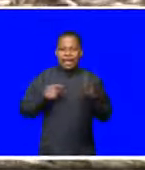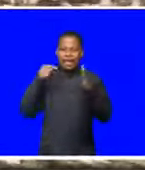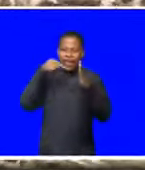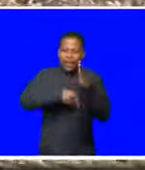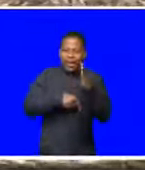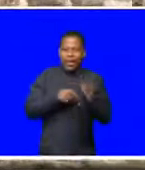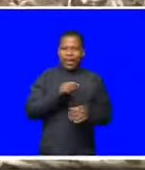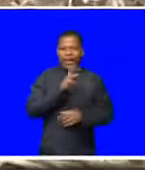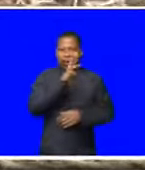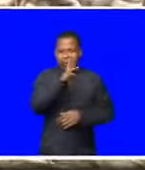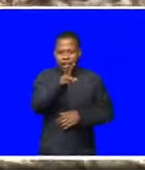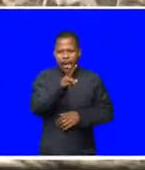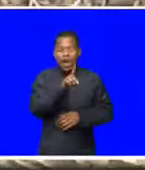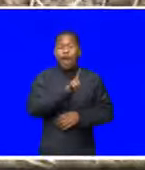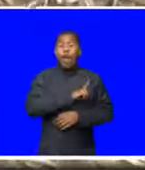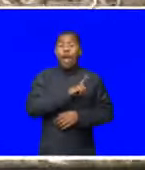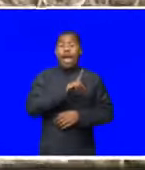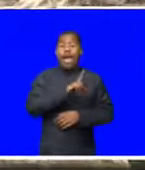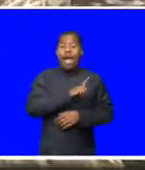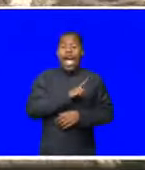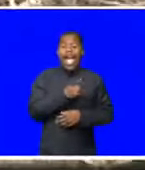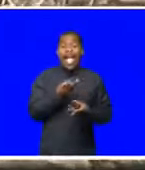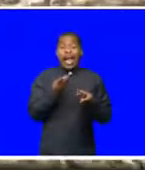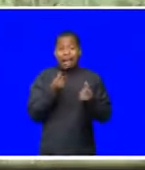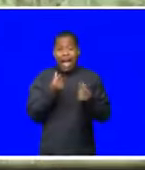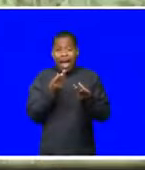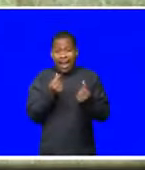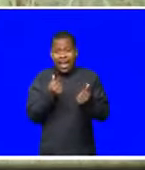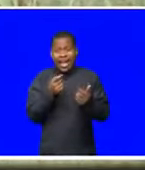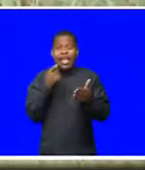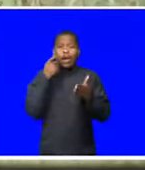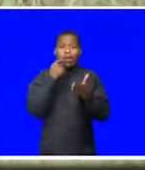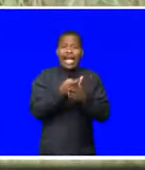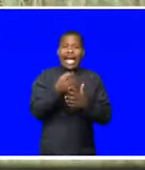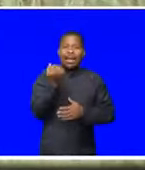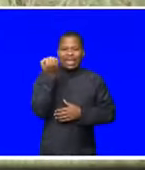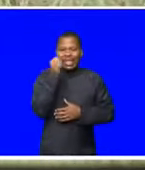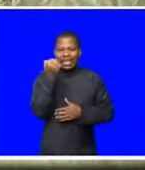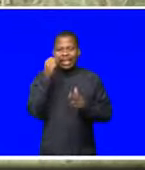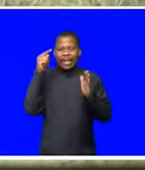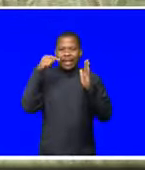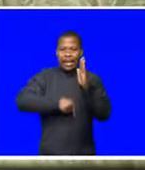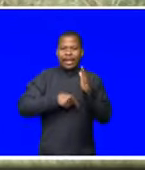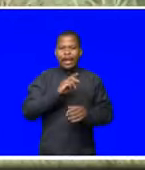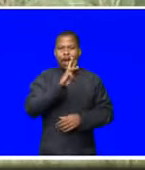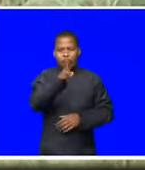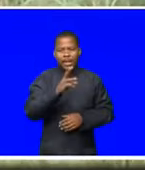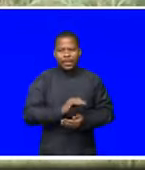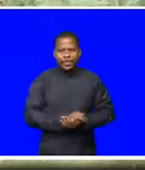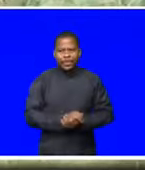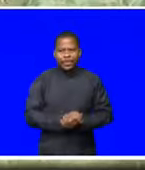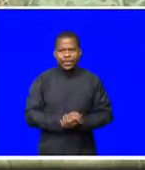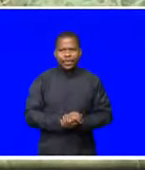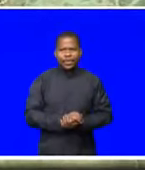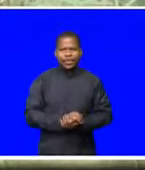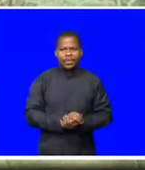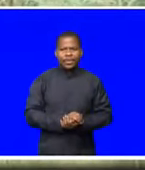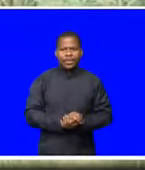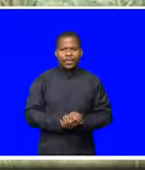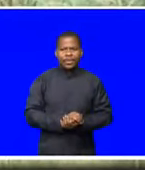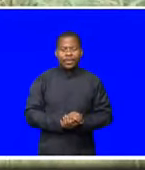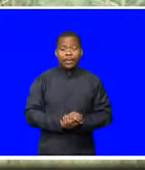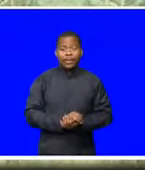moba sewuphelelwe isikhathi nalenzengo yawo iyehla. Eh silibele kakhulu sister kakhulu ukuthi isikhathi